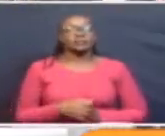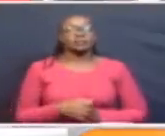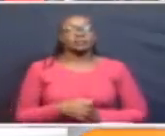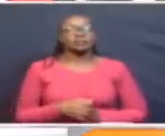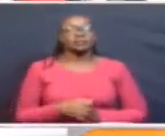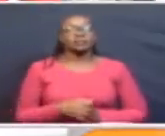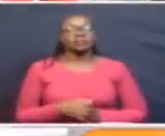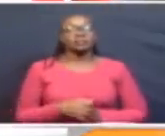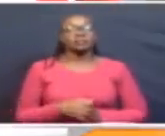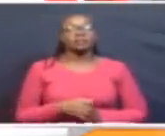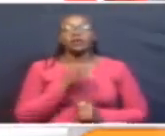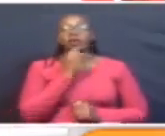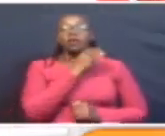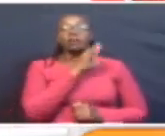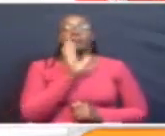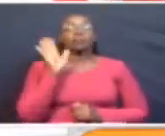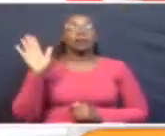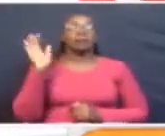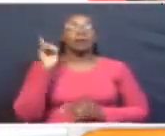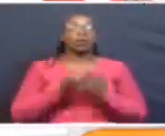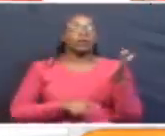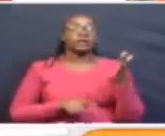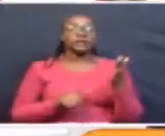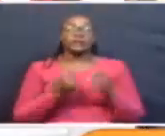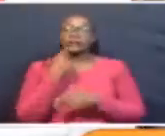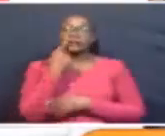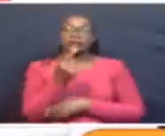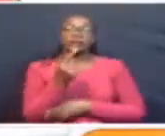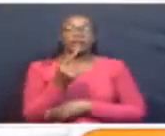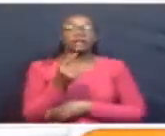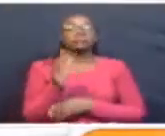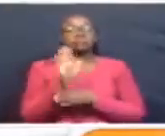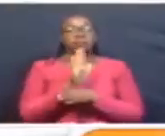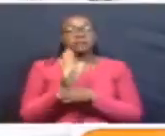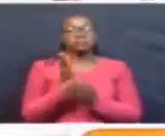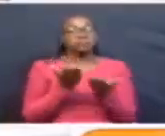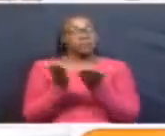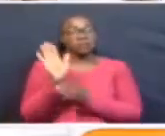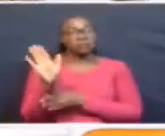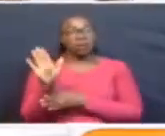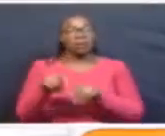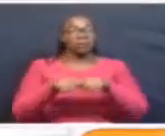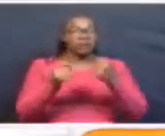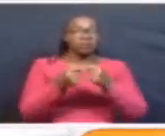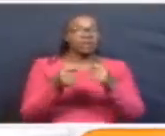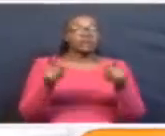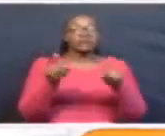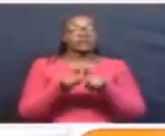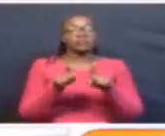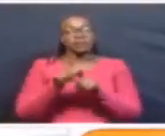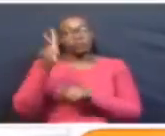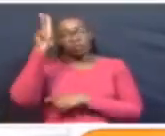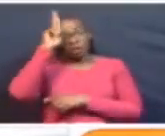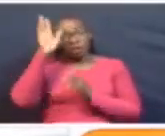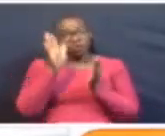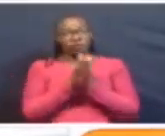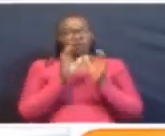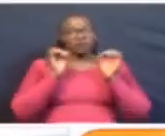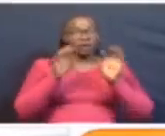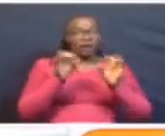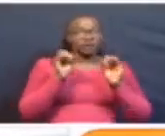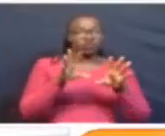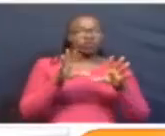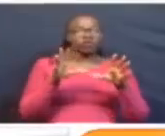Kilio chao kikiwa kuwa shughuli zao zimetatizika kufuatia agizo hilo, na zaidi wakidai kwamba maafisa na maaskari wa baraza la